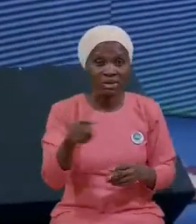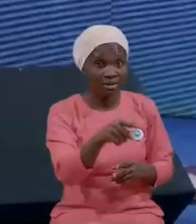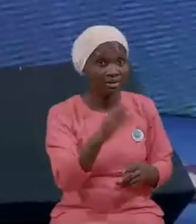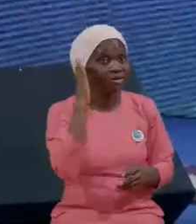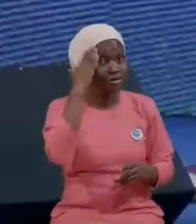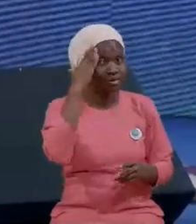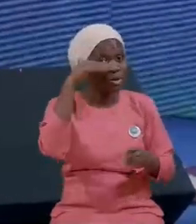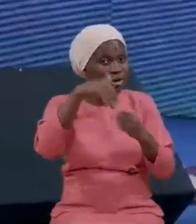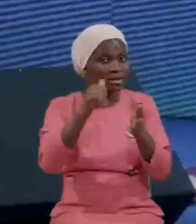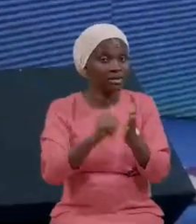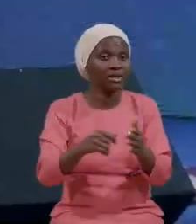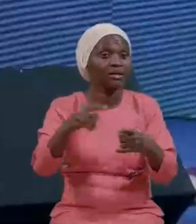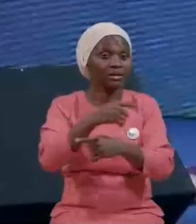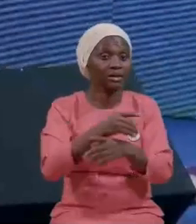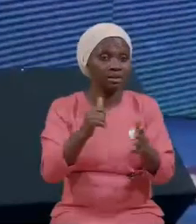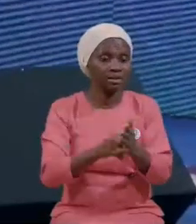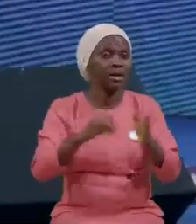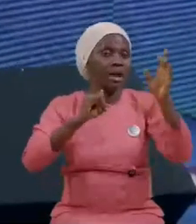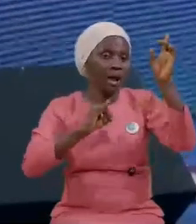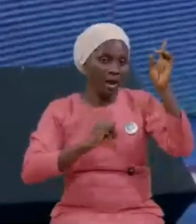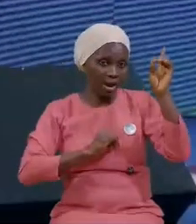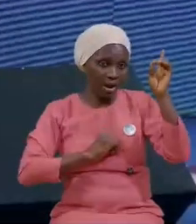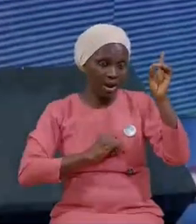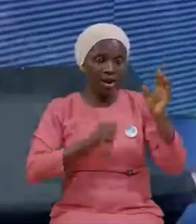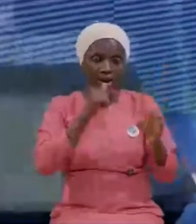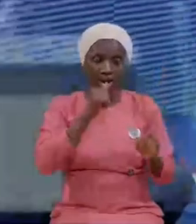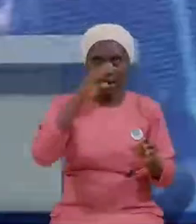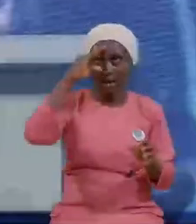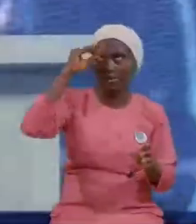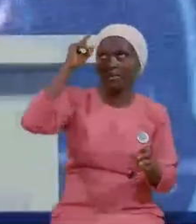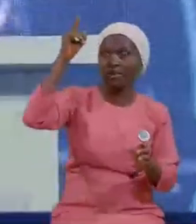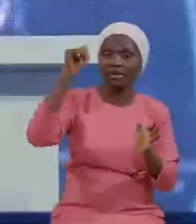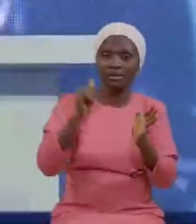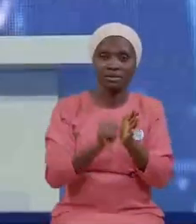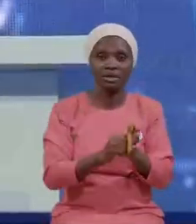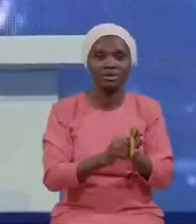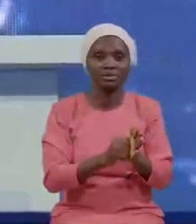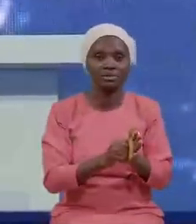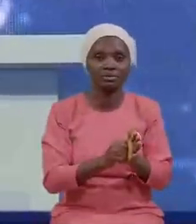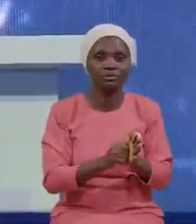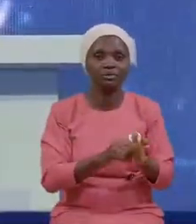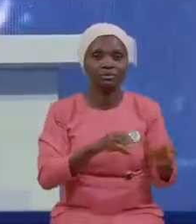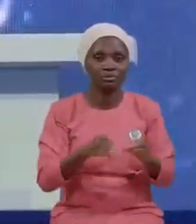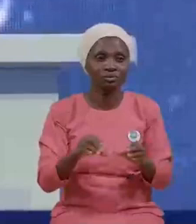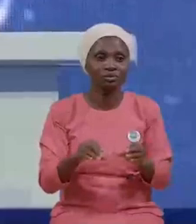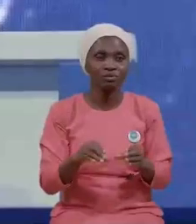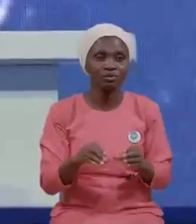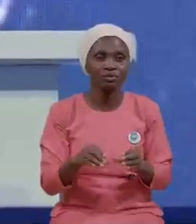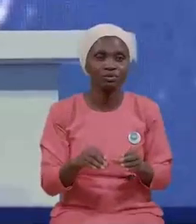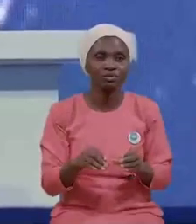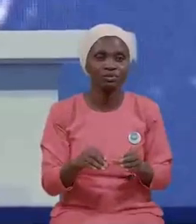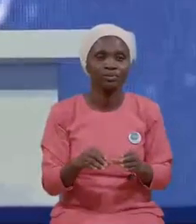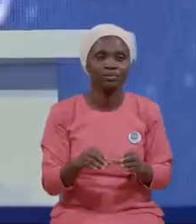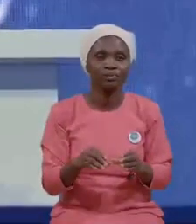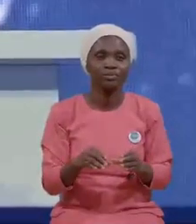C'est pourquoi il saura en ce jour que c'est moi qui parle, me voici.